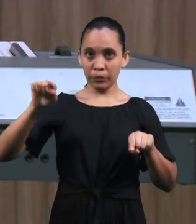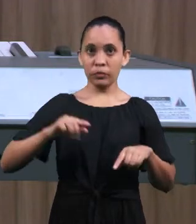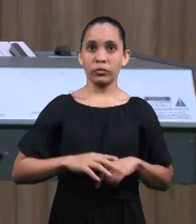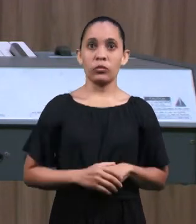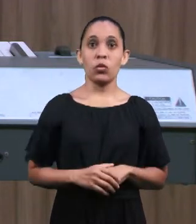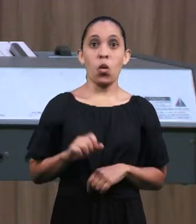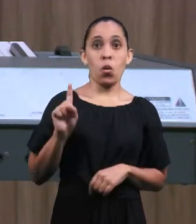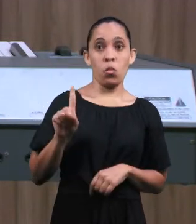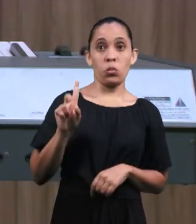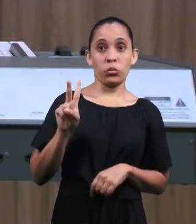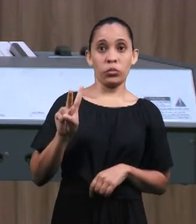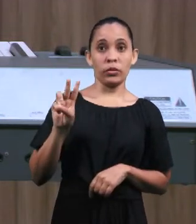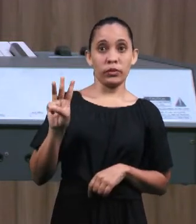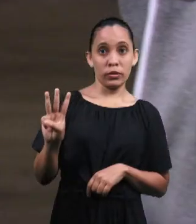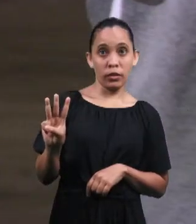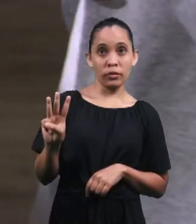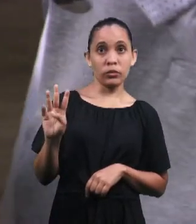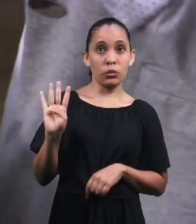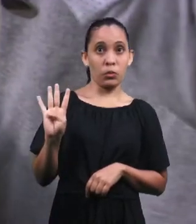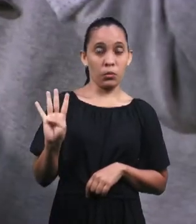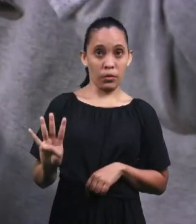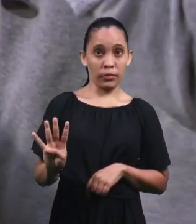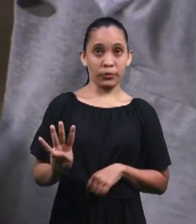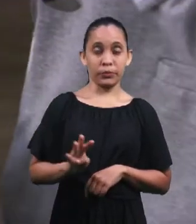3, 4.